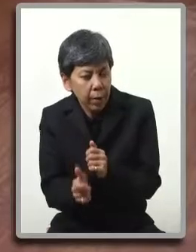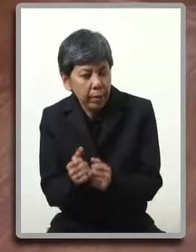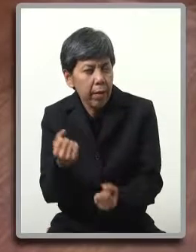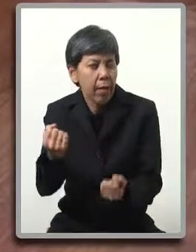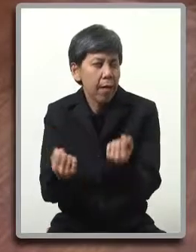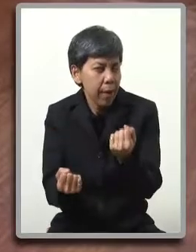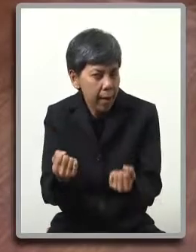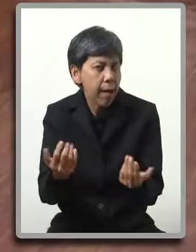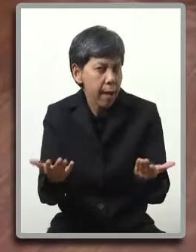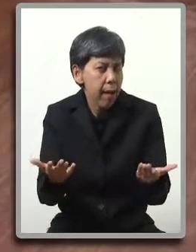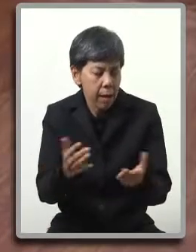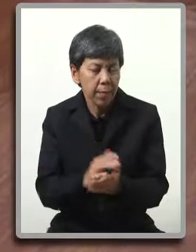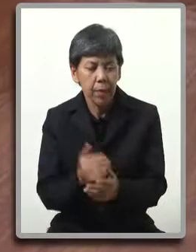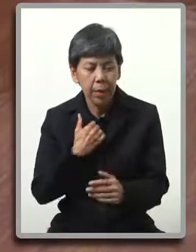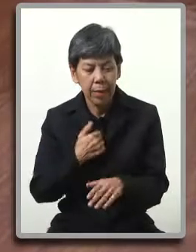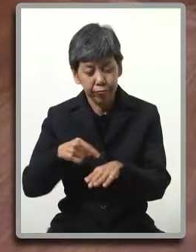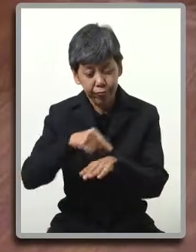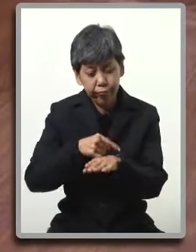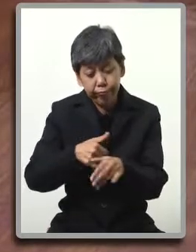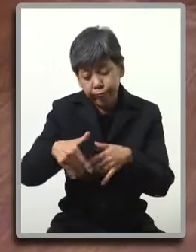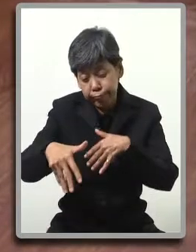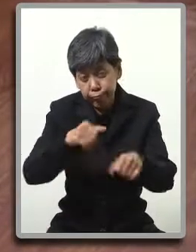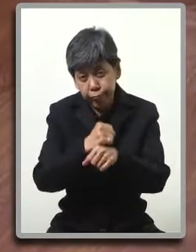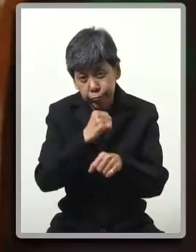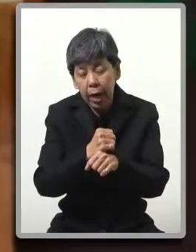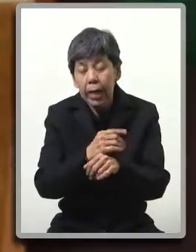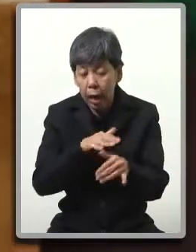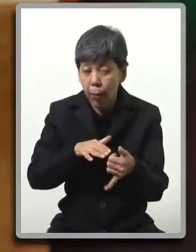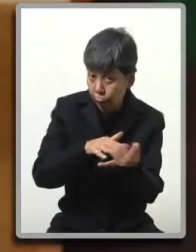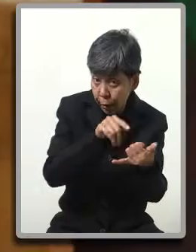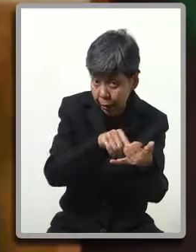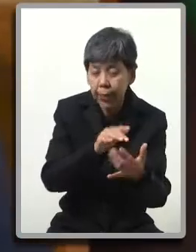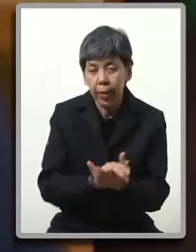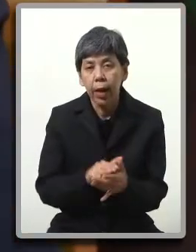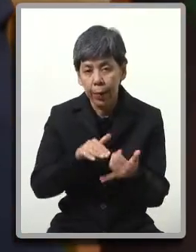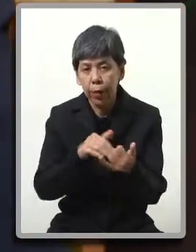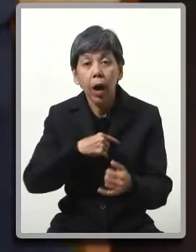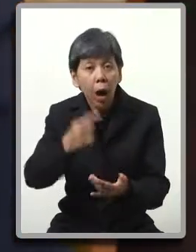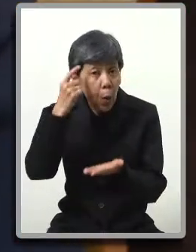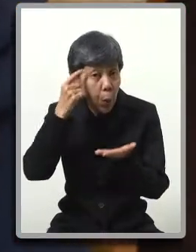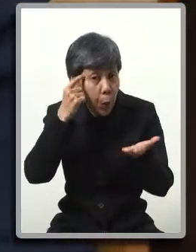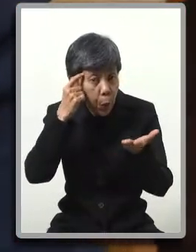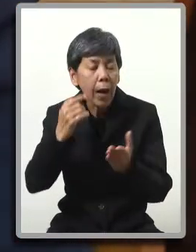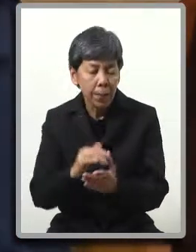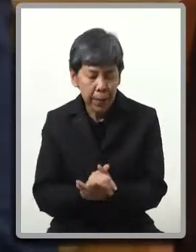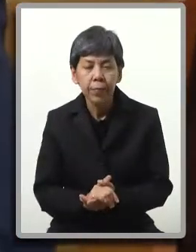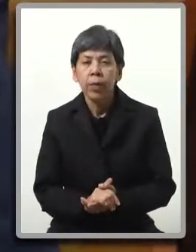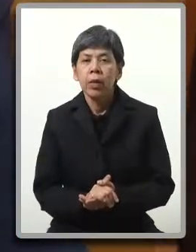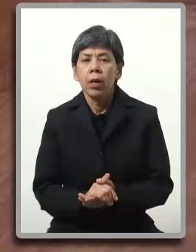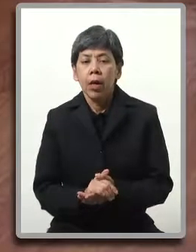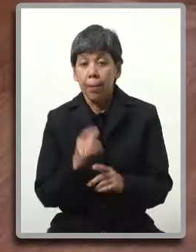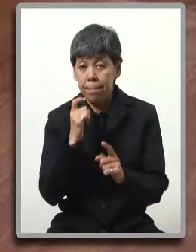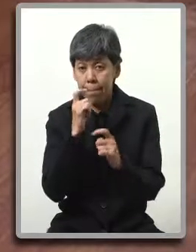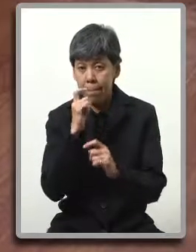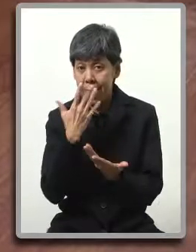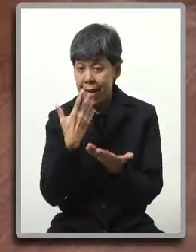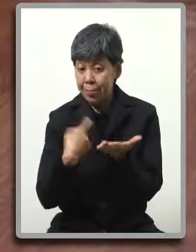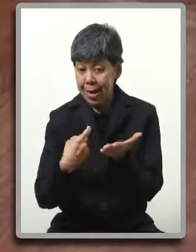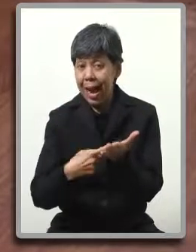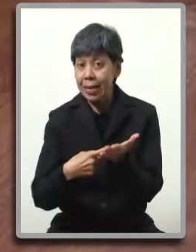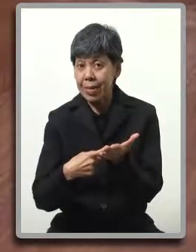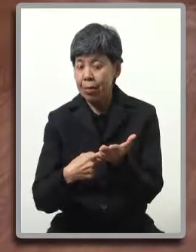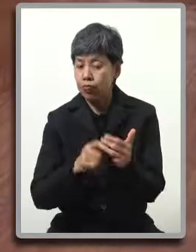ทั้งเก็บค่าโดยสารพนักงานขับรถหรือแม้แต่ผู้สื่อสารกันเองเอาเรื่องอุบัติเหตุก่อนอุบัติเหตุเนี่ยท่านทราบอยู่แล้วเรามีประกันแต่ประ